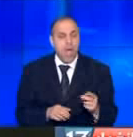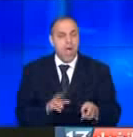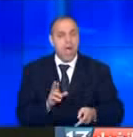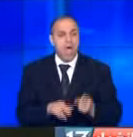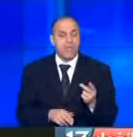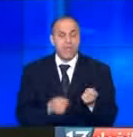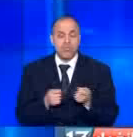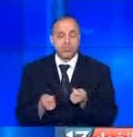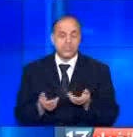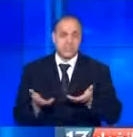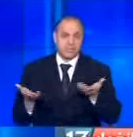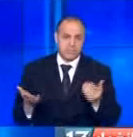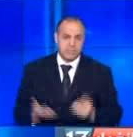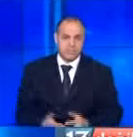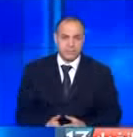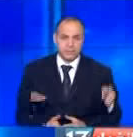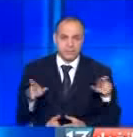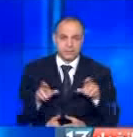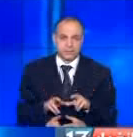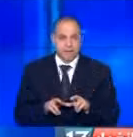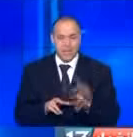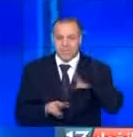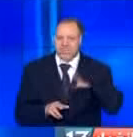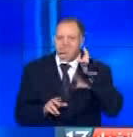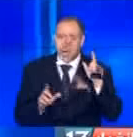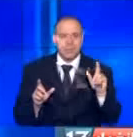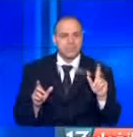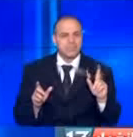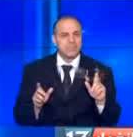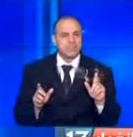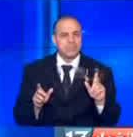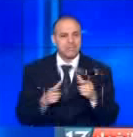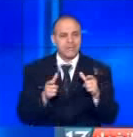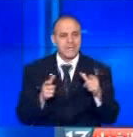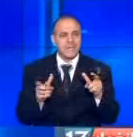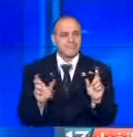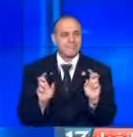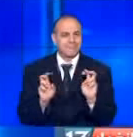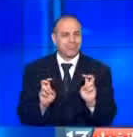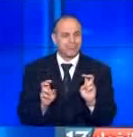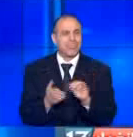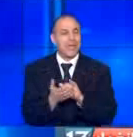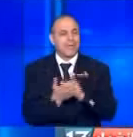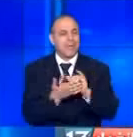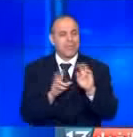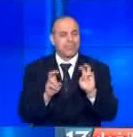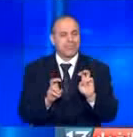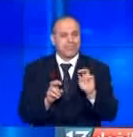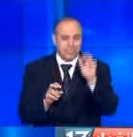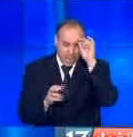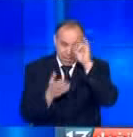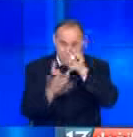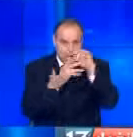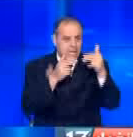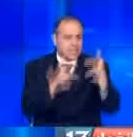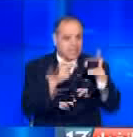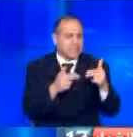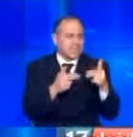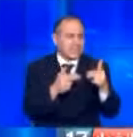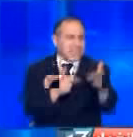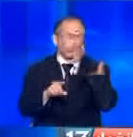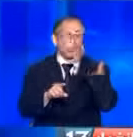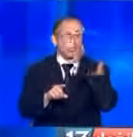شركة الخطوط التونسية ياسر مهدي. إذن مرحبا بك سيد ياسر، هل من تفاصيل أوفى للمشاهدين حول عملية